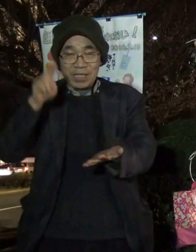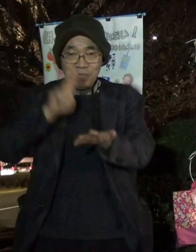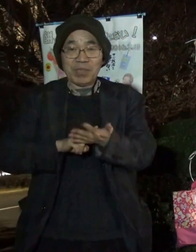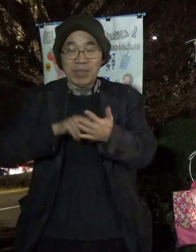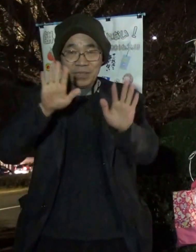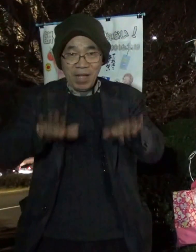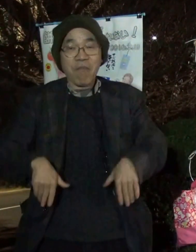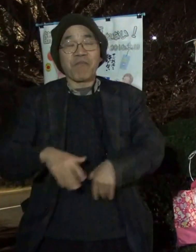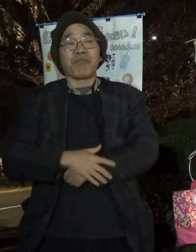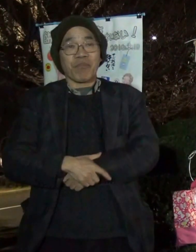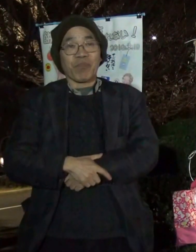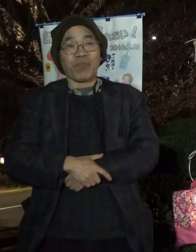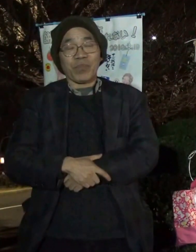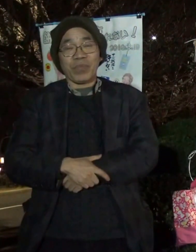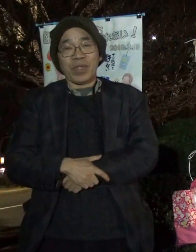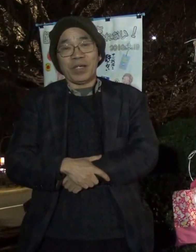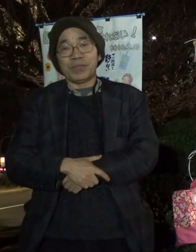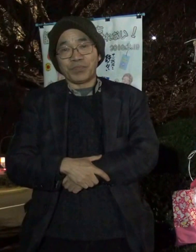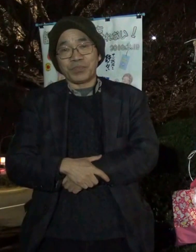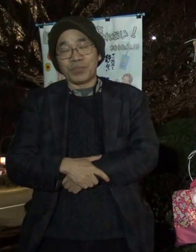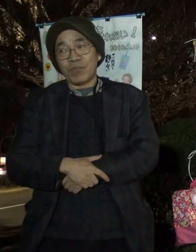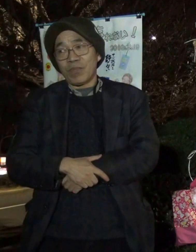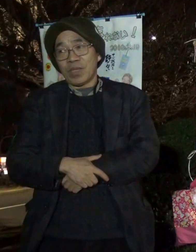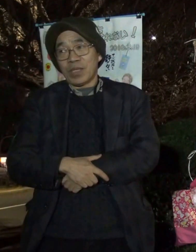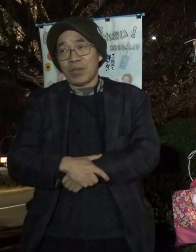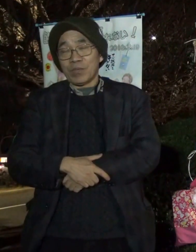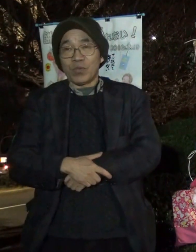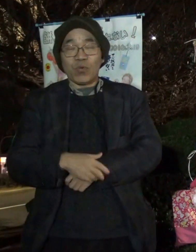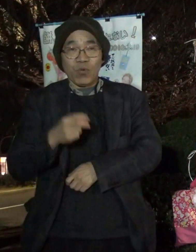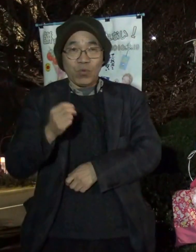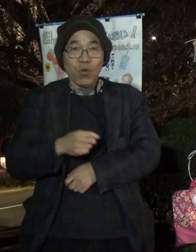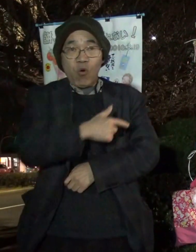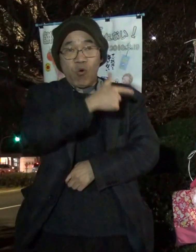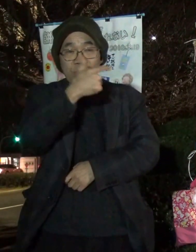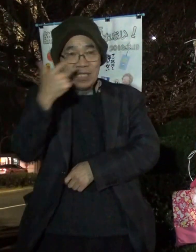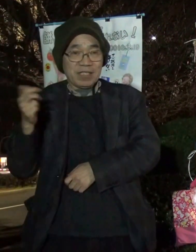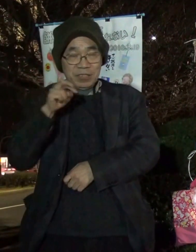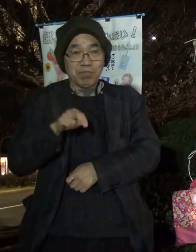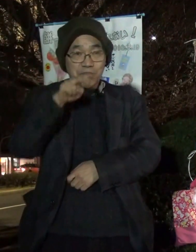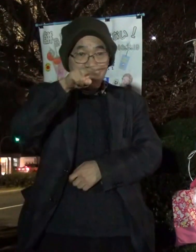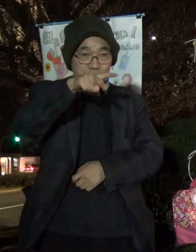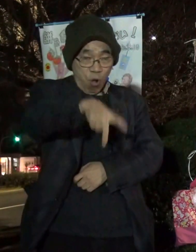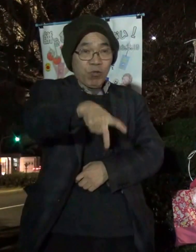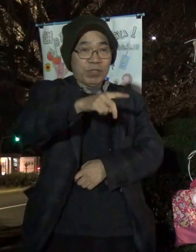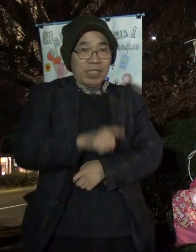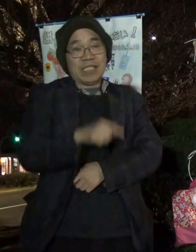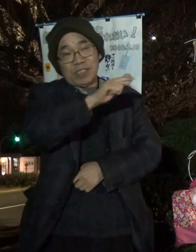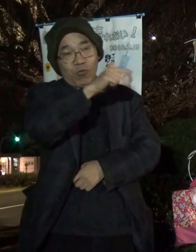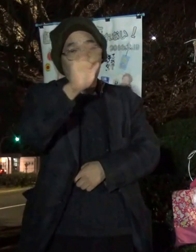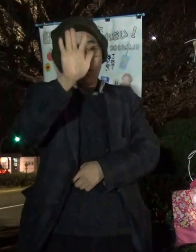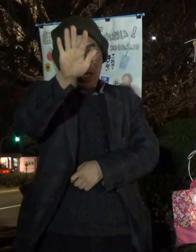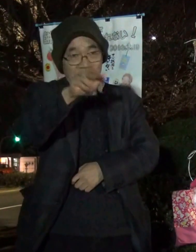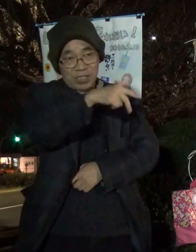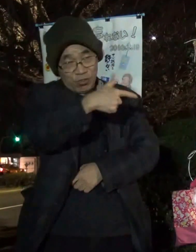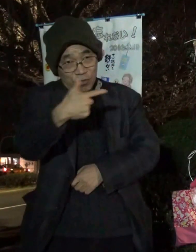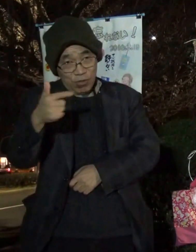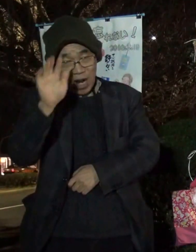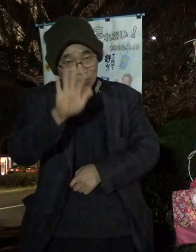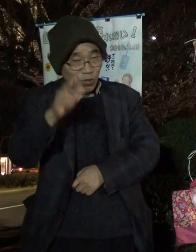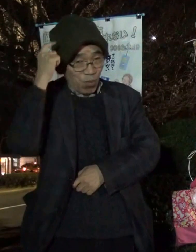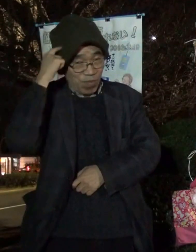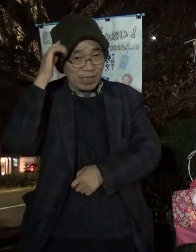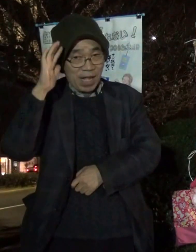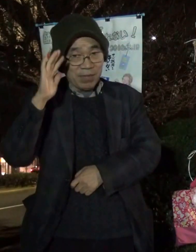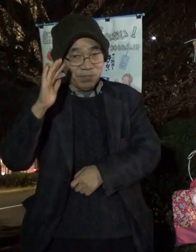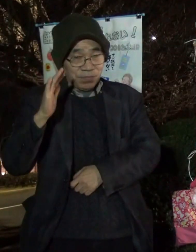や、ね、大英断だね。 もう大きな私ね一歩だと思うんですよ。 そう、ね、 これから先いろいろねあるとは思いますけれ